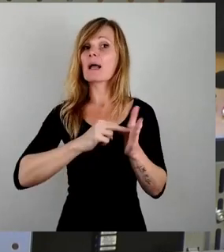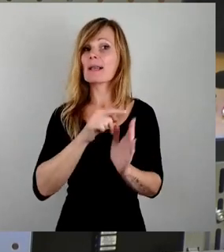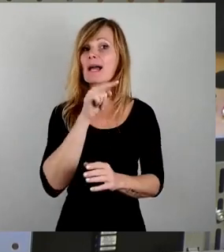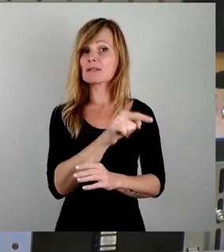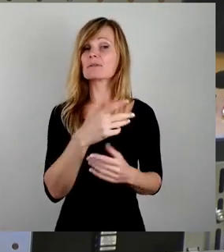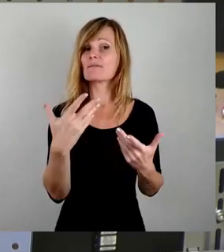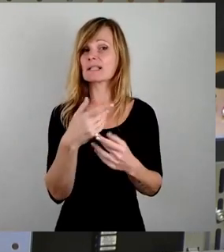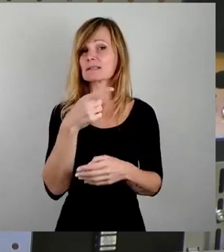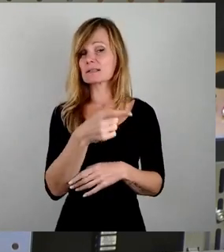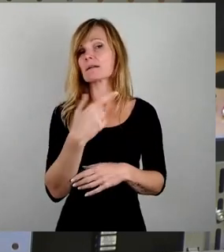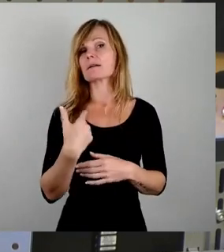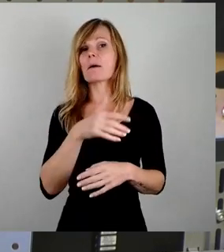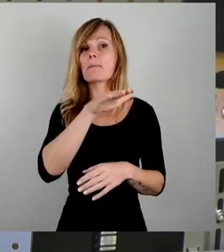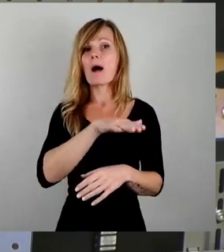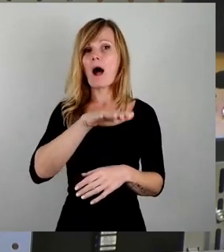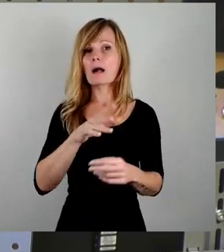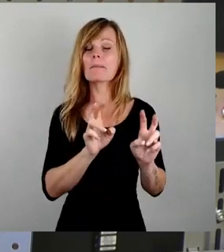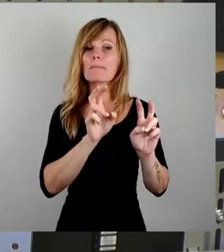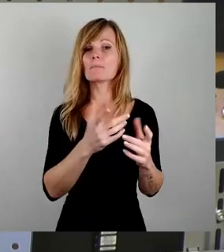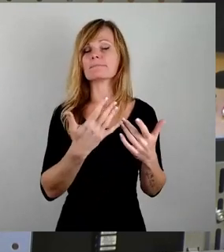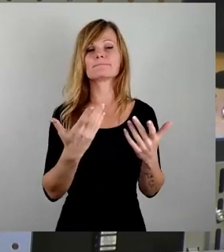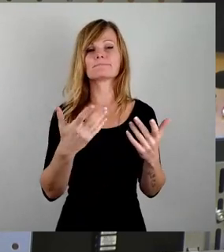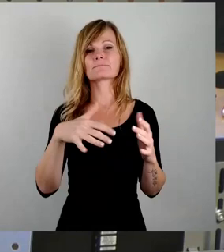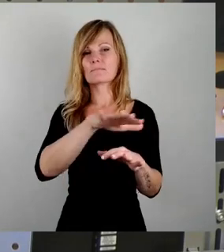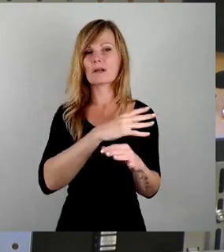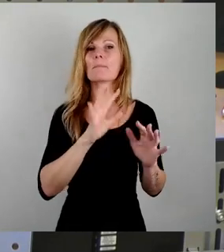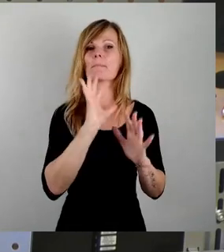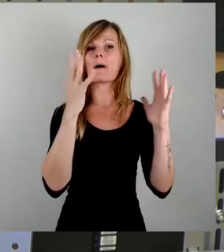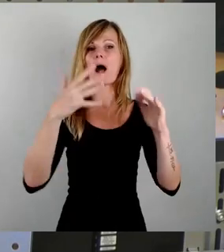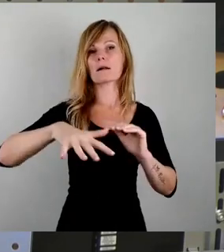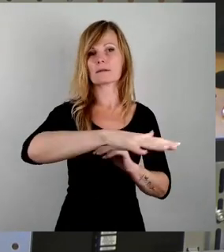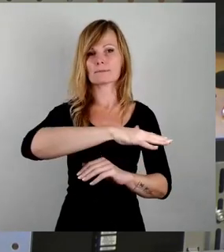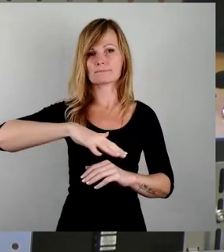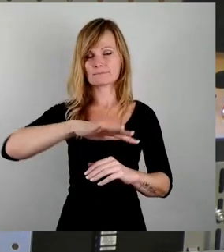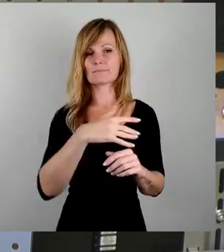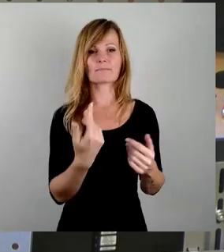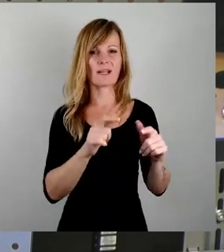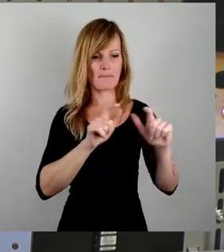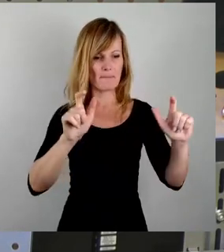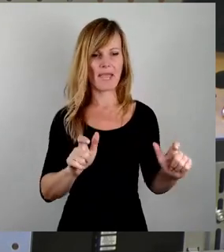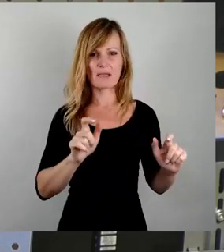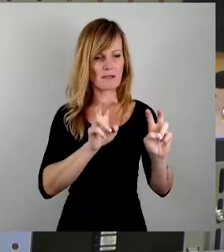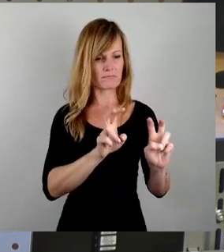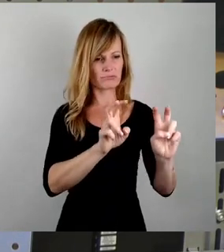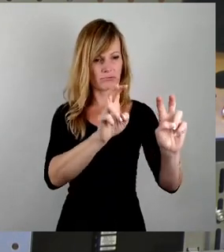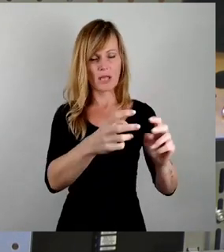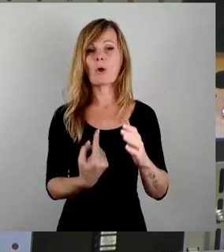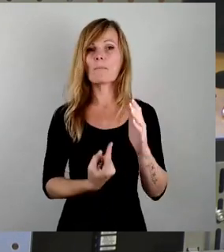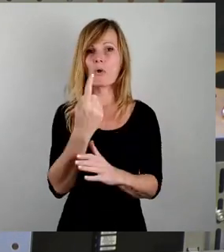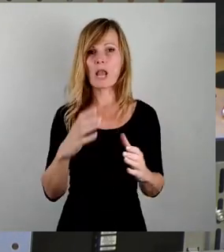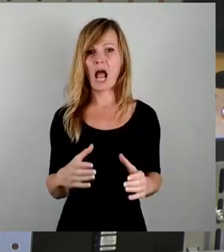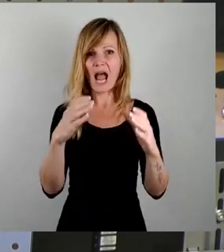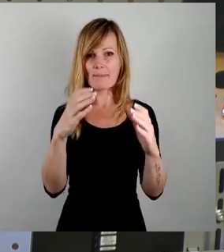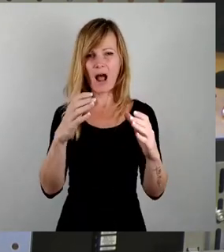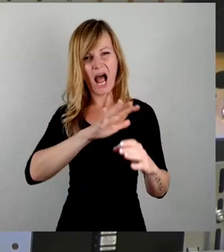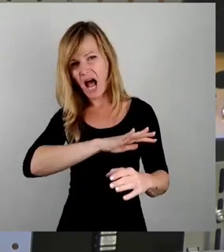sind Parkbänke, die alle beschmiert sind, Mülleimer, die alle beschmiert sind. Also man kann überhaupt nicht in